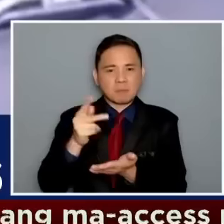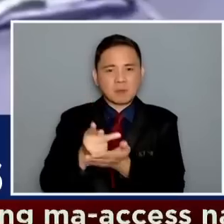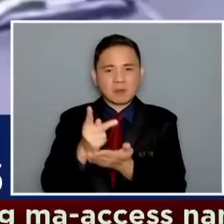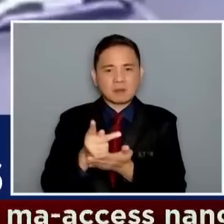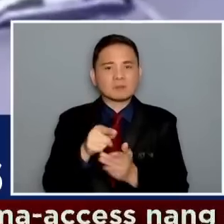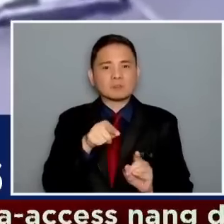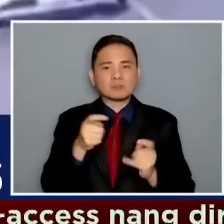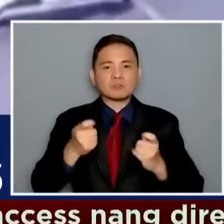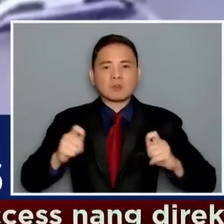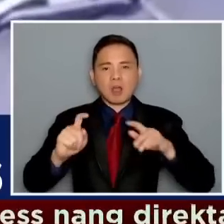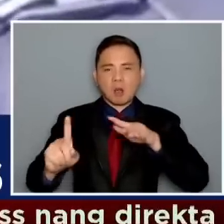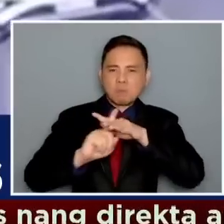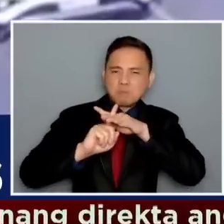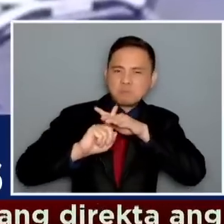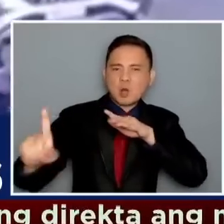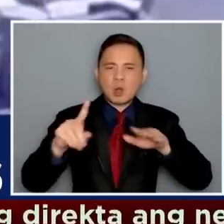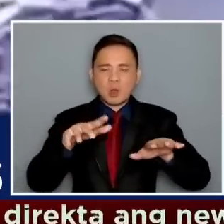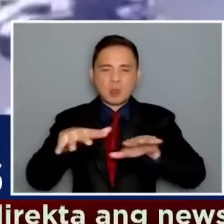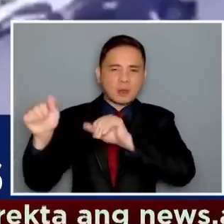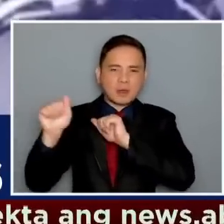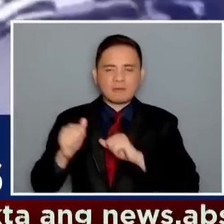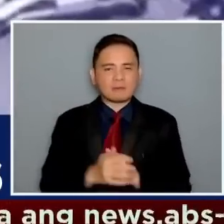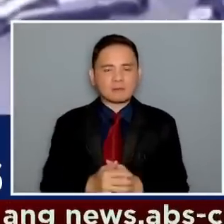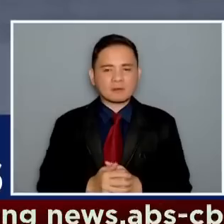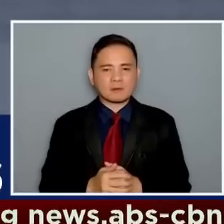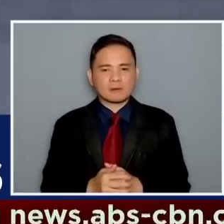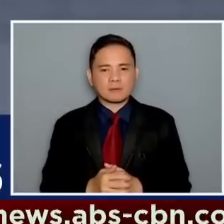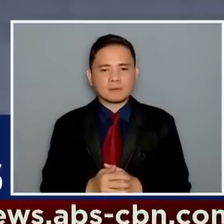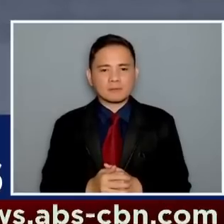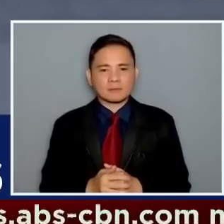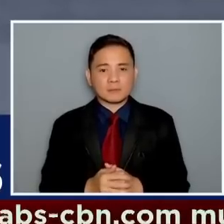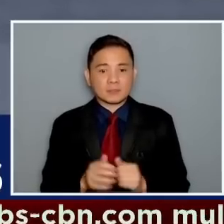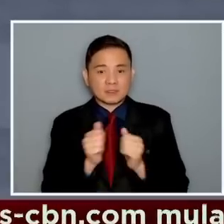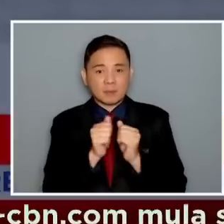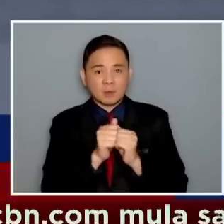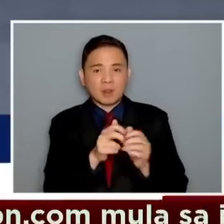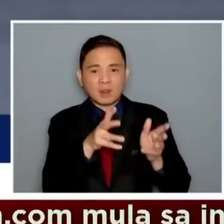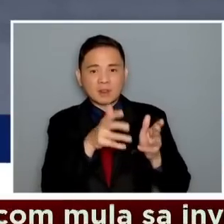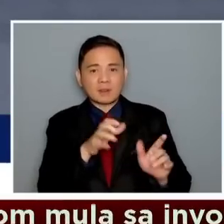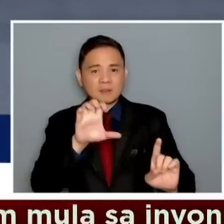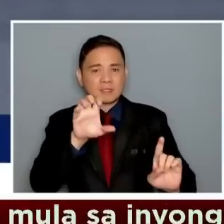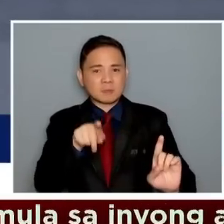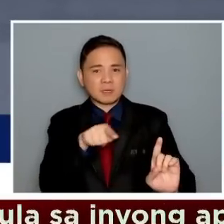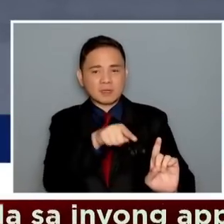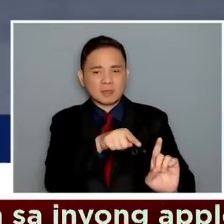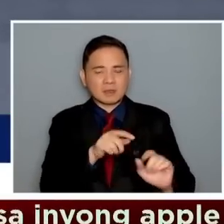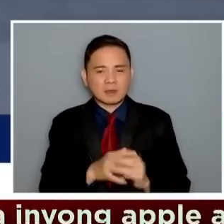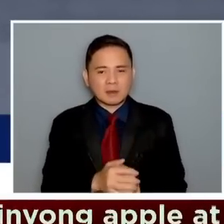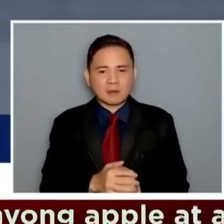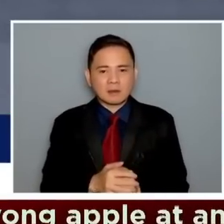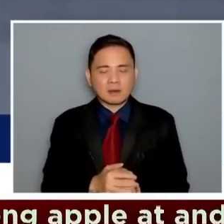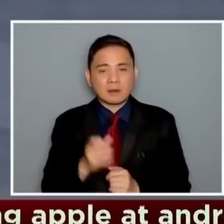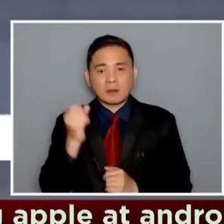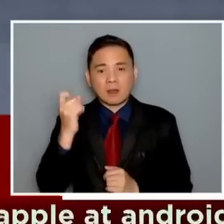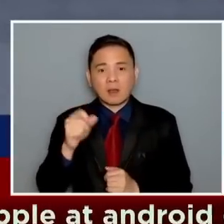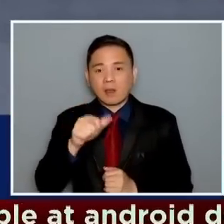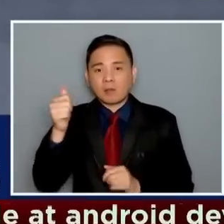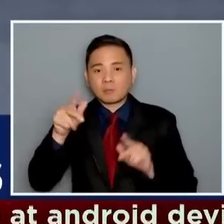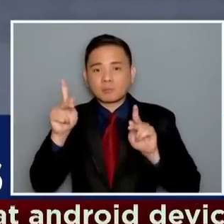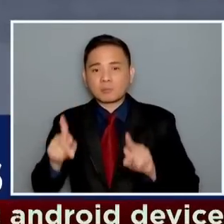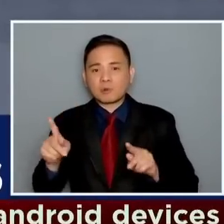sila. Yung isang kasama niya ay nag-iwan ng cellphone bilang collateral. Tinanggap naman ng bar. Pero yung isa, tumakas, sumakay sa